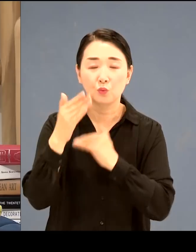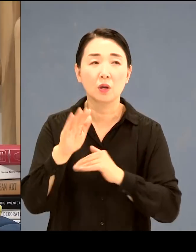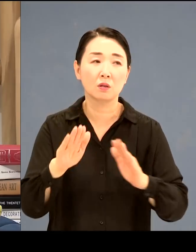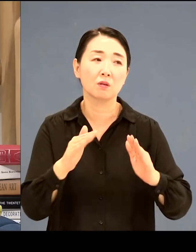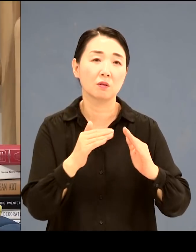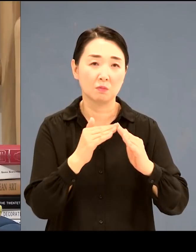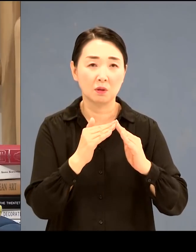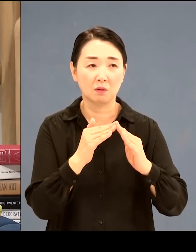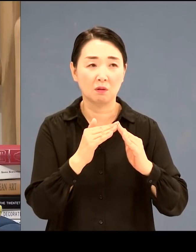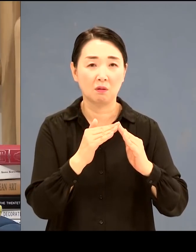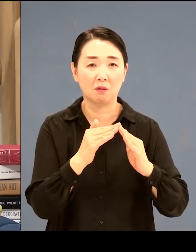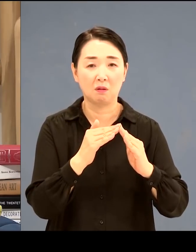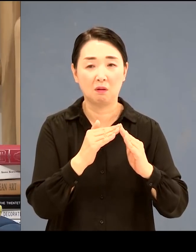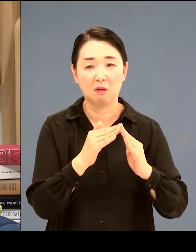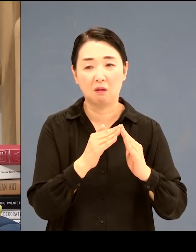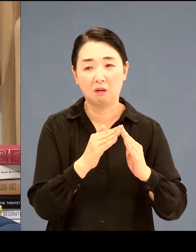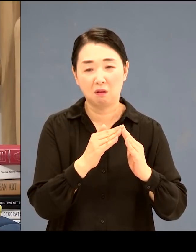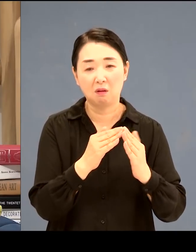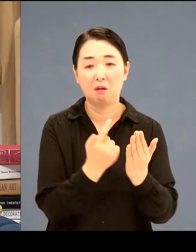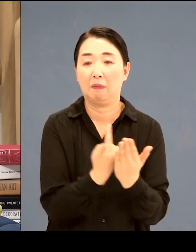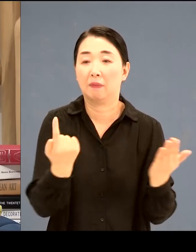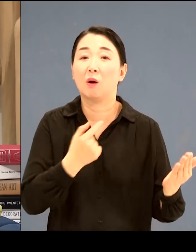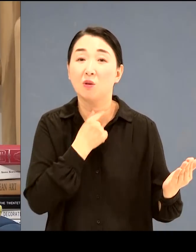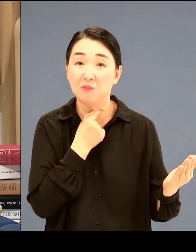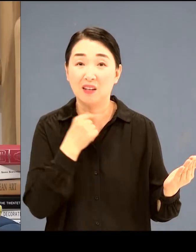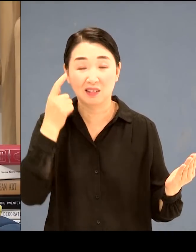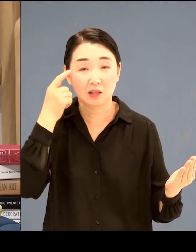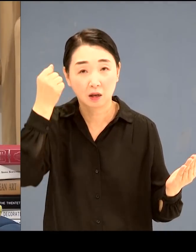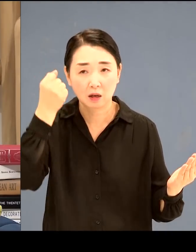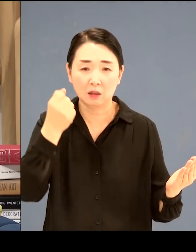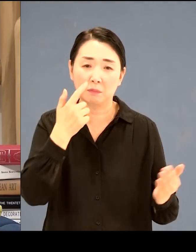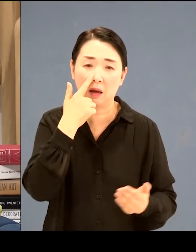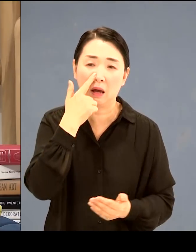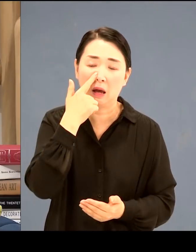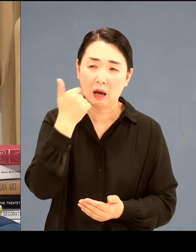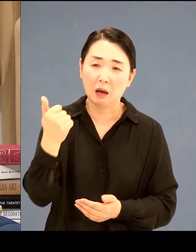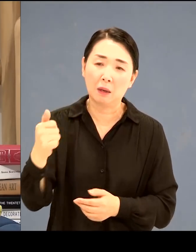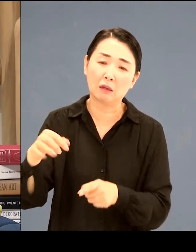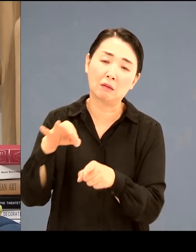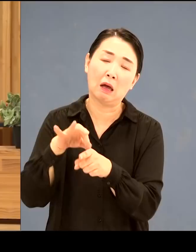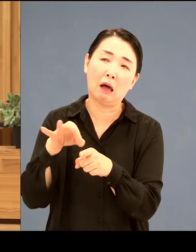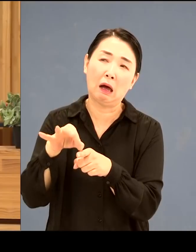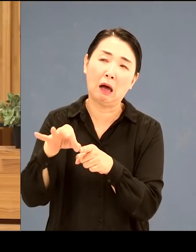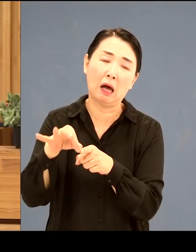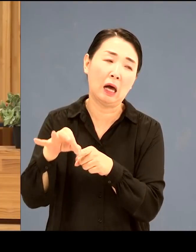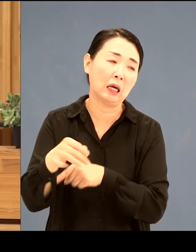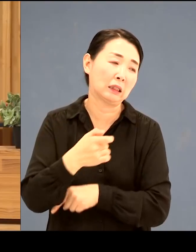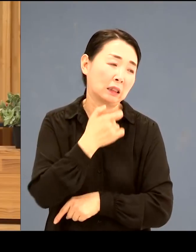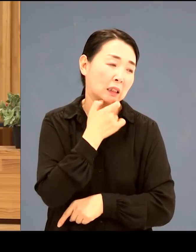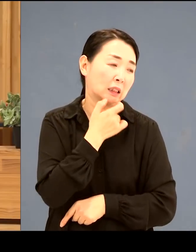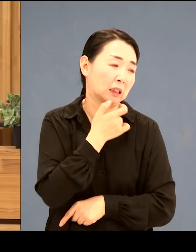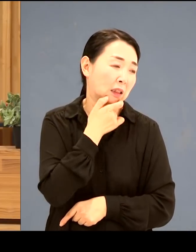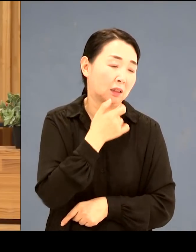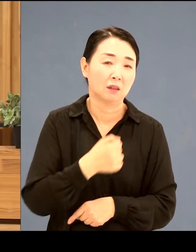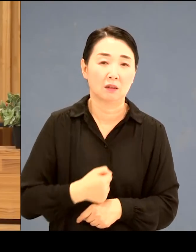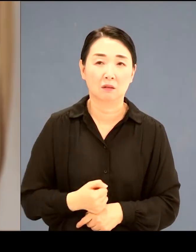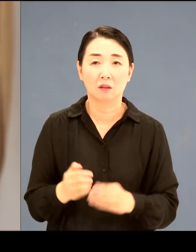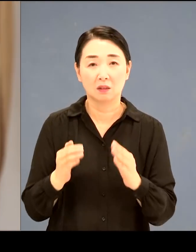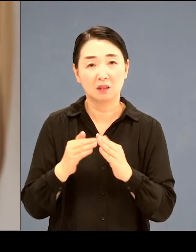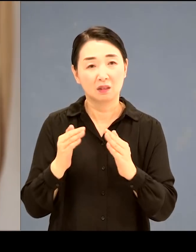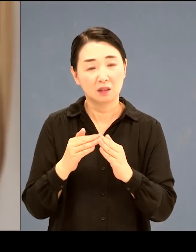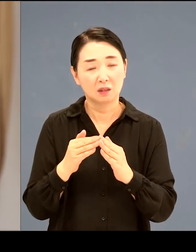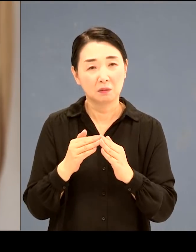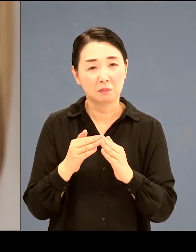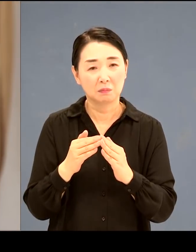싶다라는 마음이 들었어요. 네. 그래서 아버지 잔소리도 너무 듣기 싫고 이 집에서 나가는